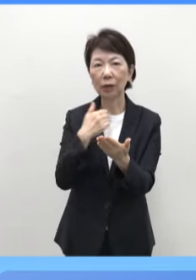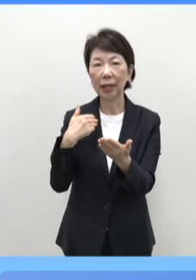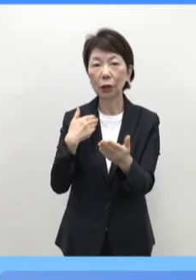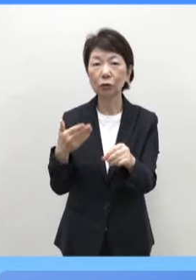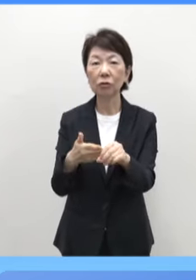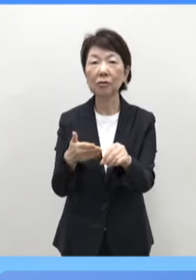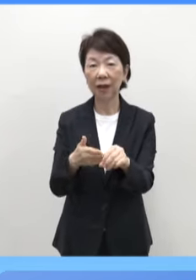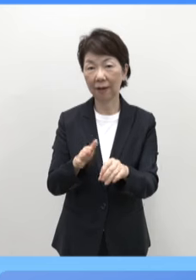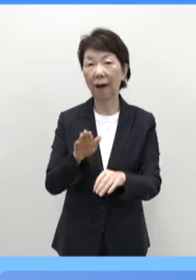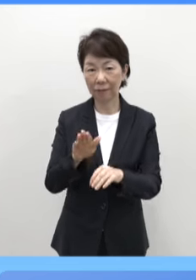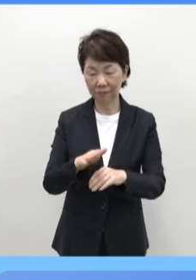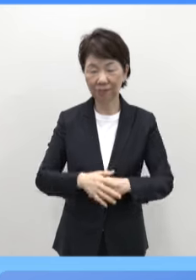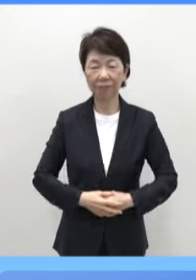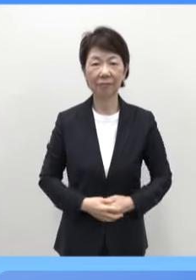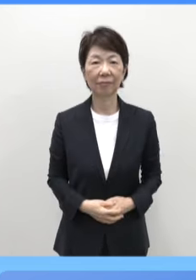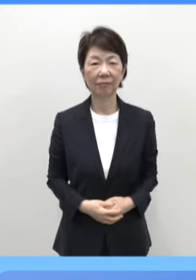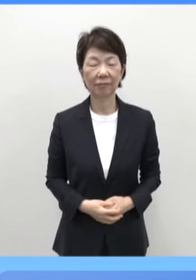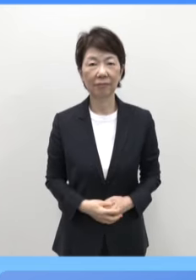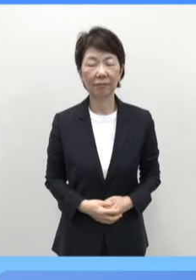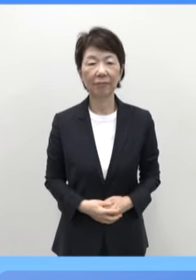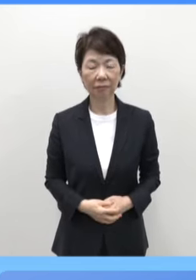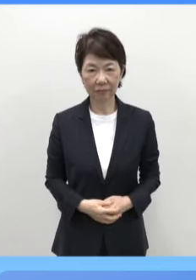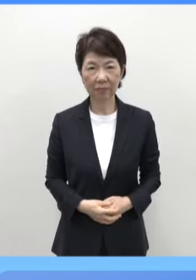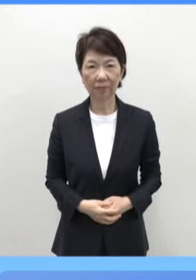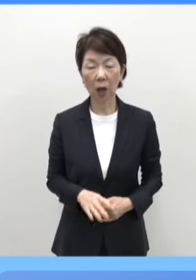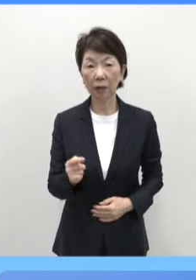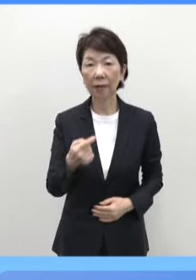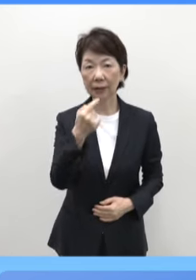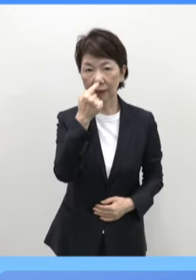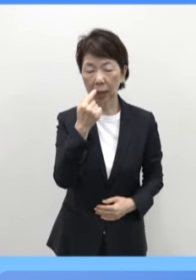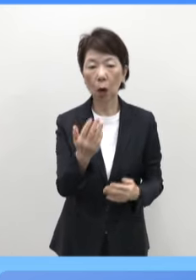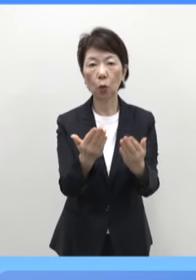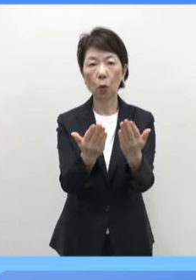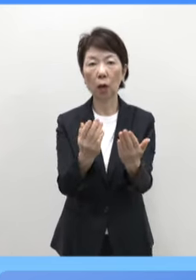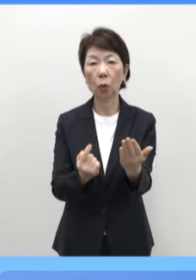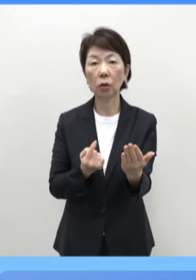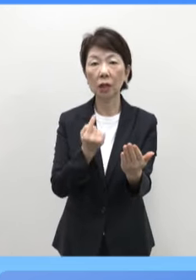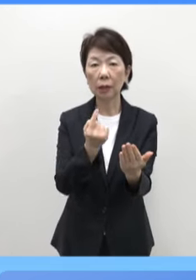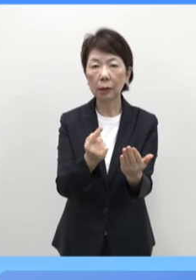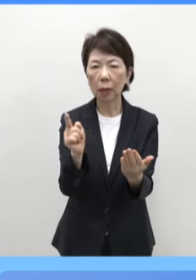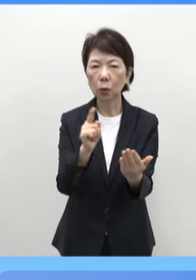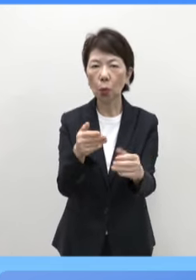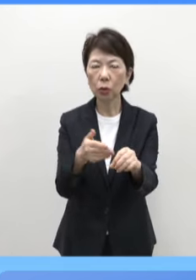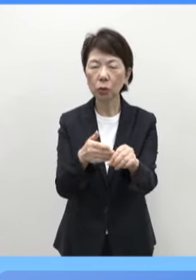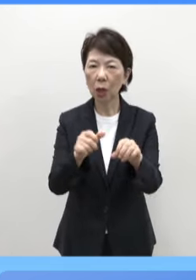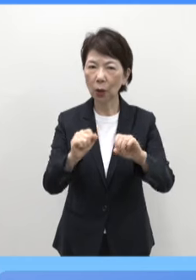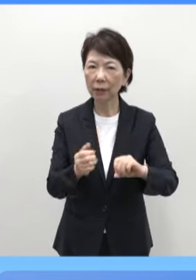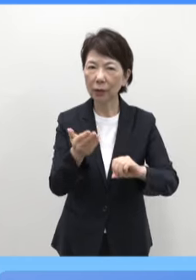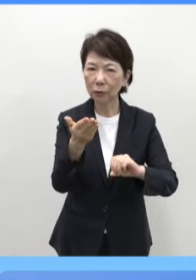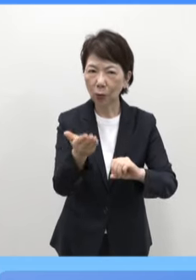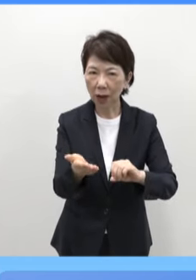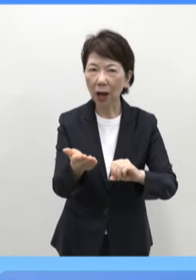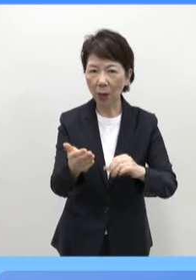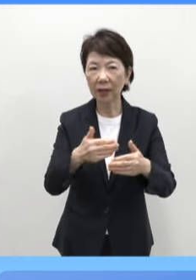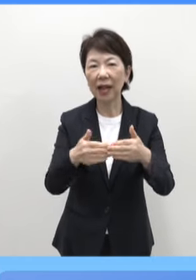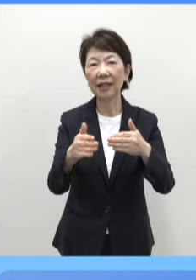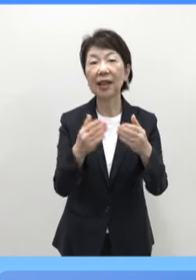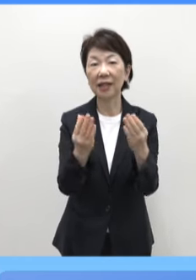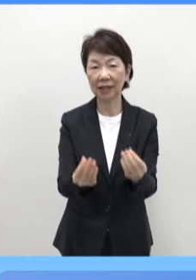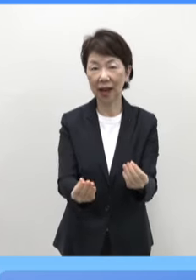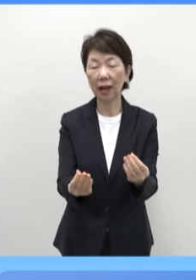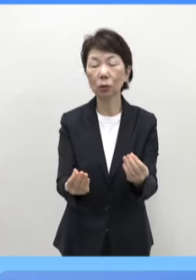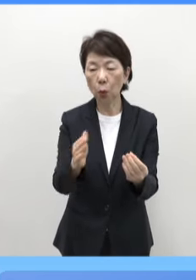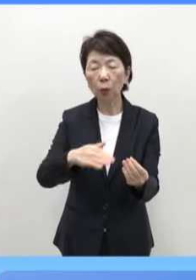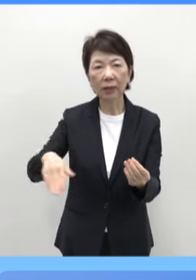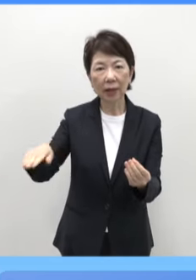訓練を実施しています。 今回は実際にどのような訓練が行われているのか、私が